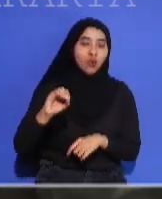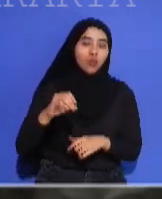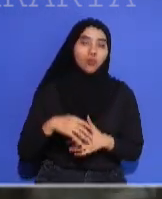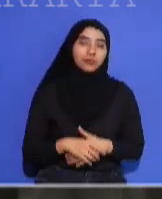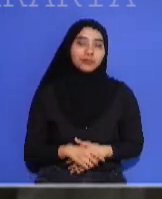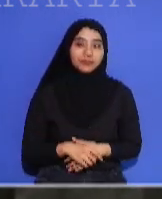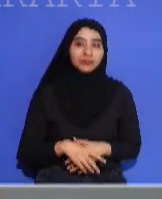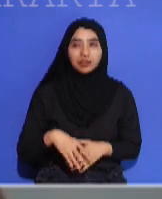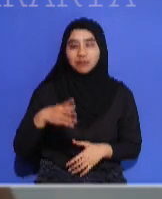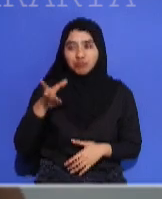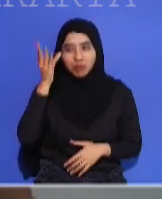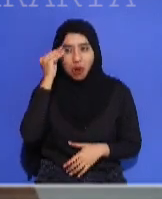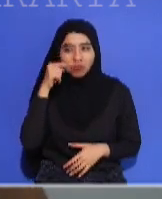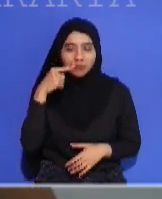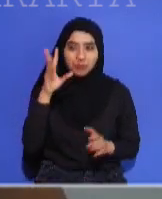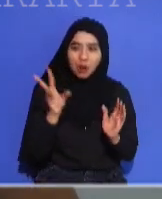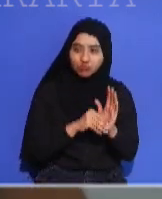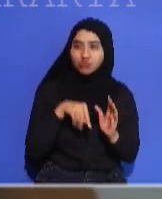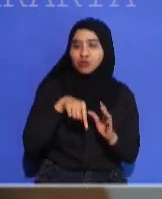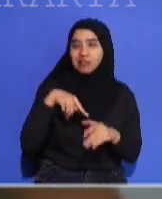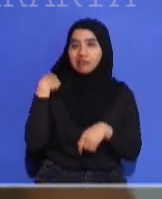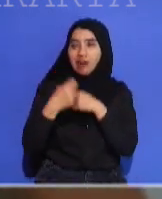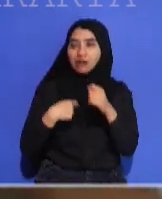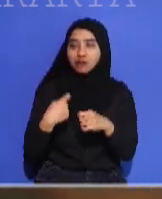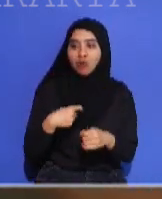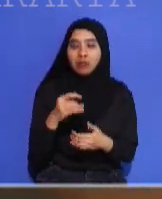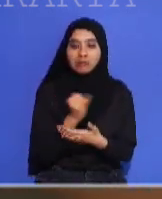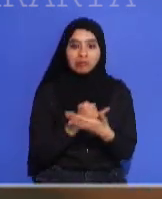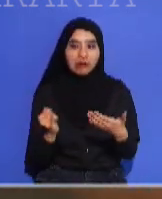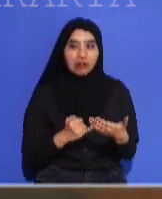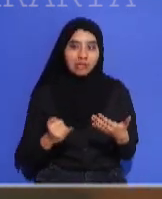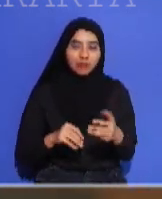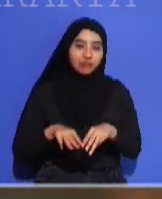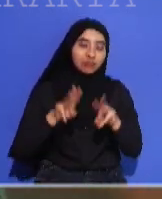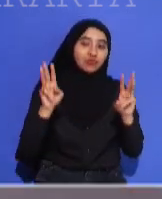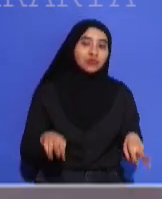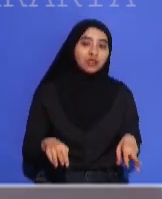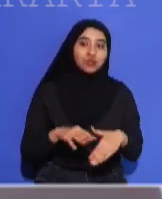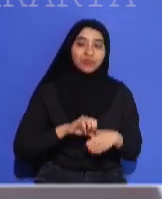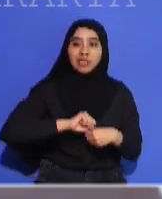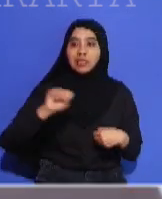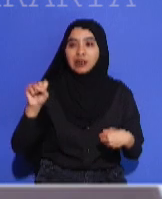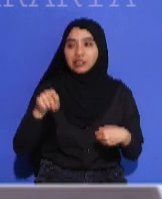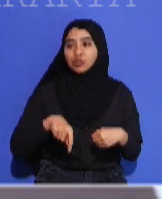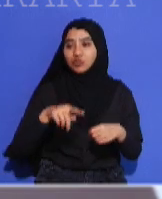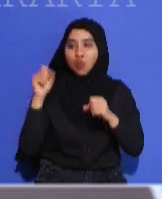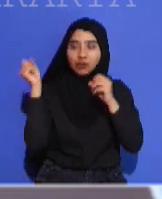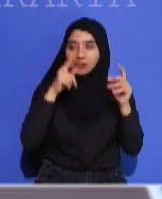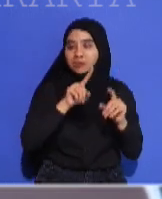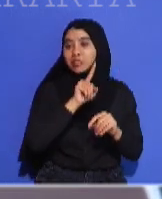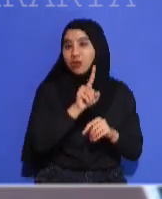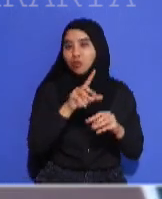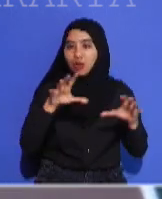teknologi tradisional dan seni museum dan galeri sanggar keris Mataram Yogyakarta dikonsep dalam satu tempat lokasi di mana